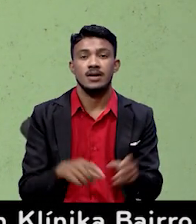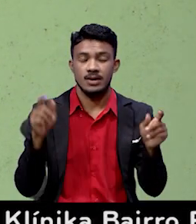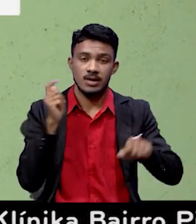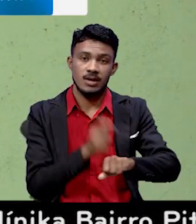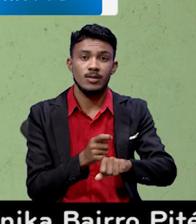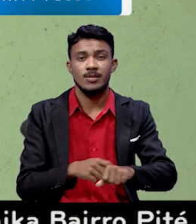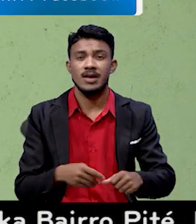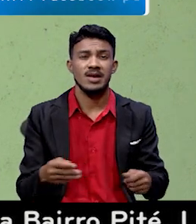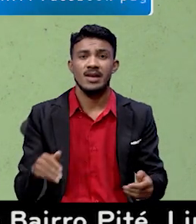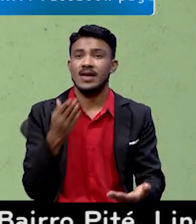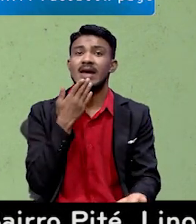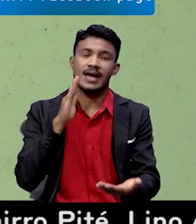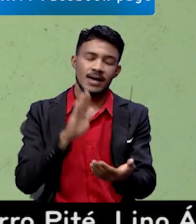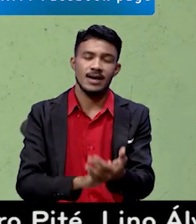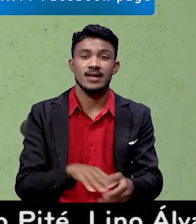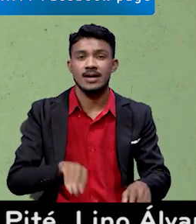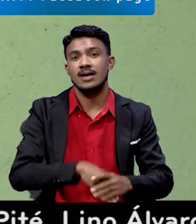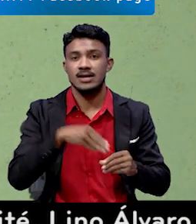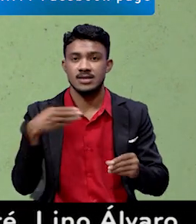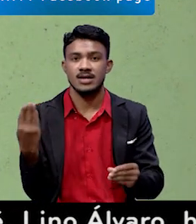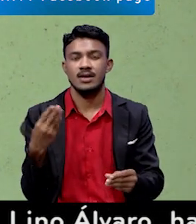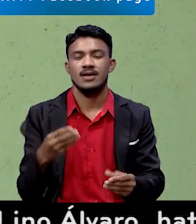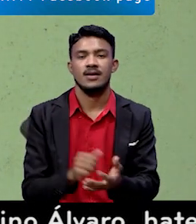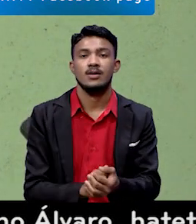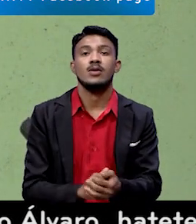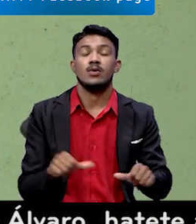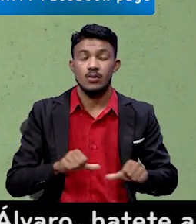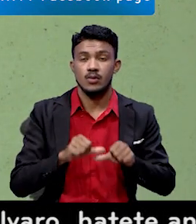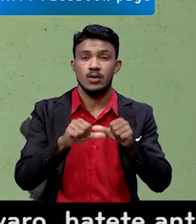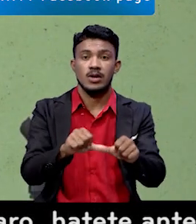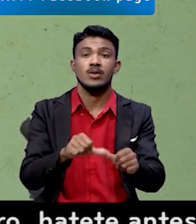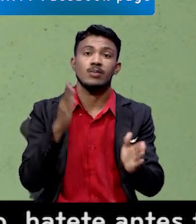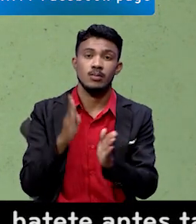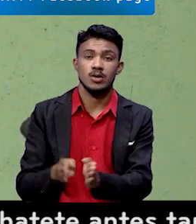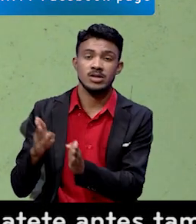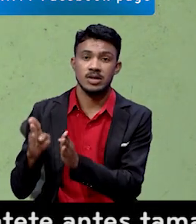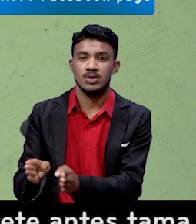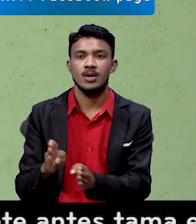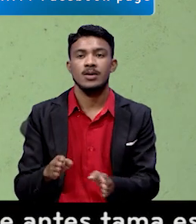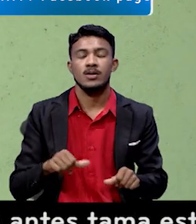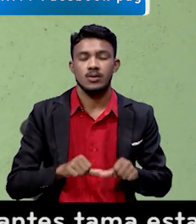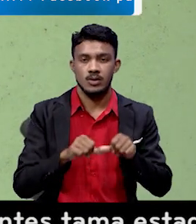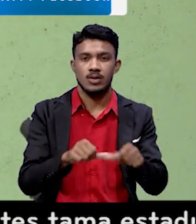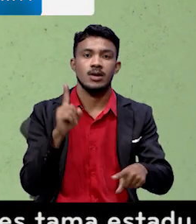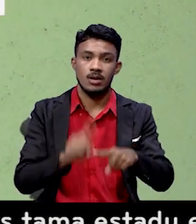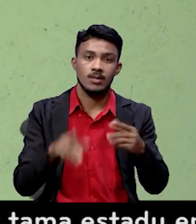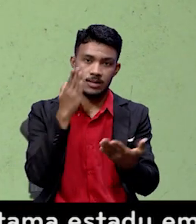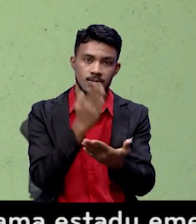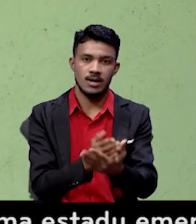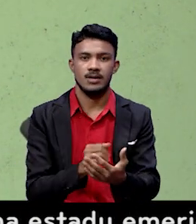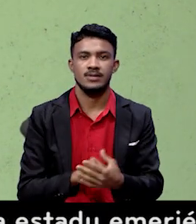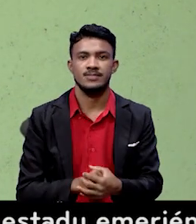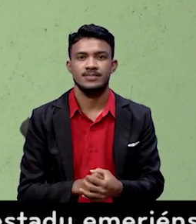ladiak, nebe ladiak ding asai lisan per nebe sa halu apa ama. Kontinua ne prosesu ida kita kontinu, labele para, labele